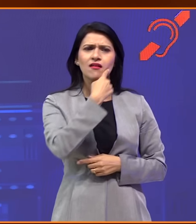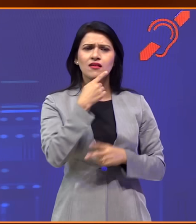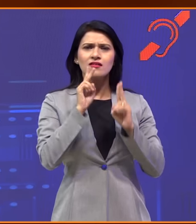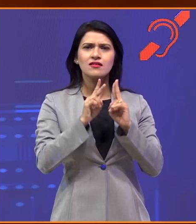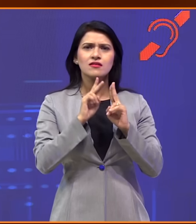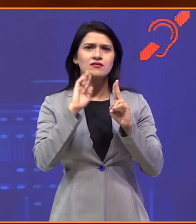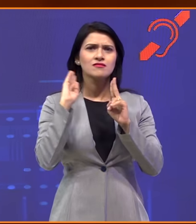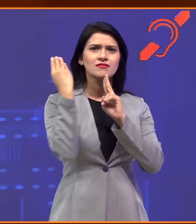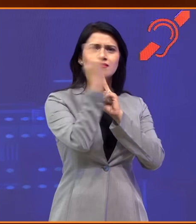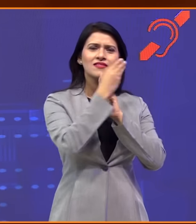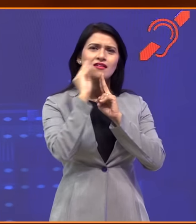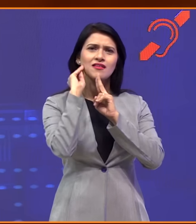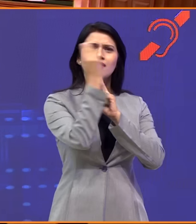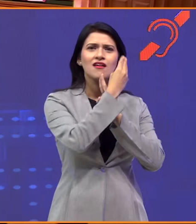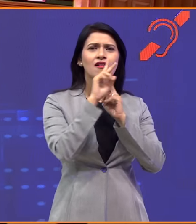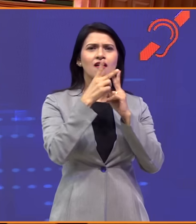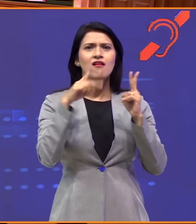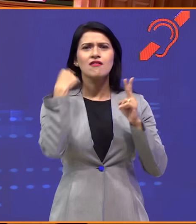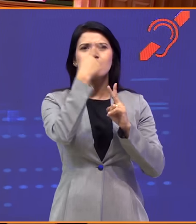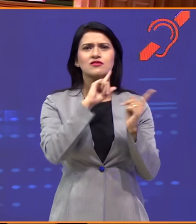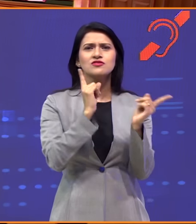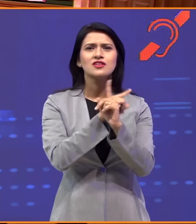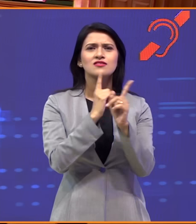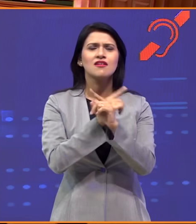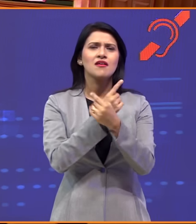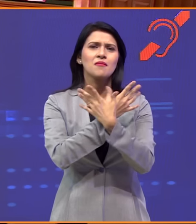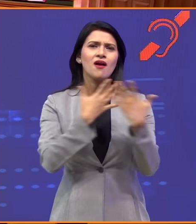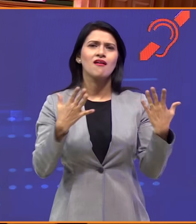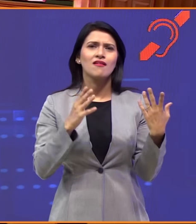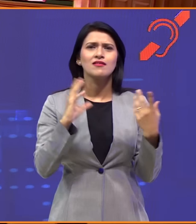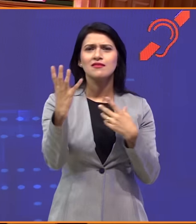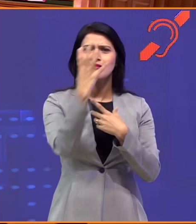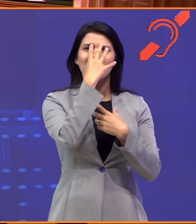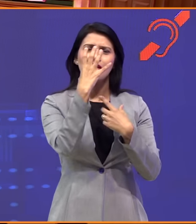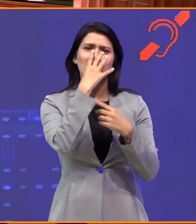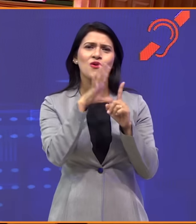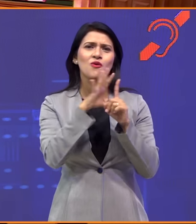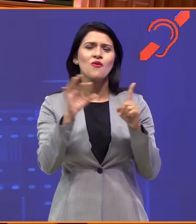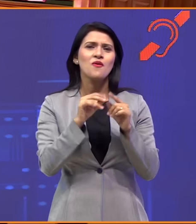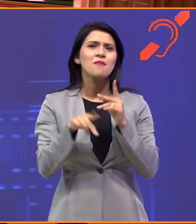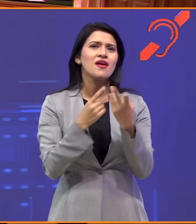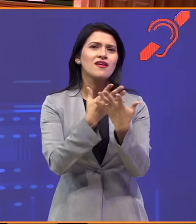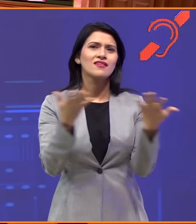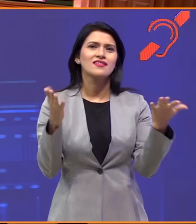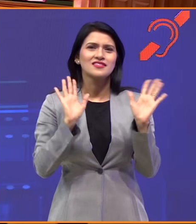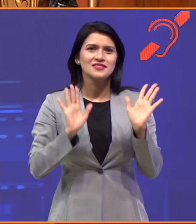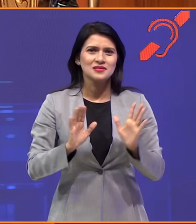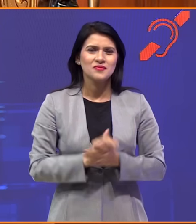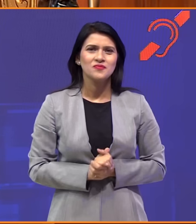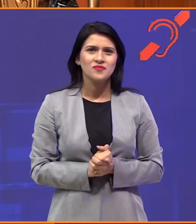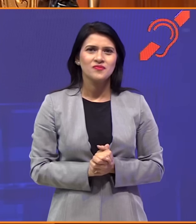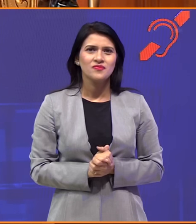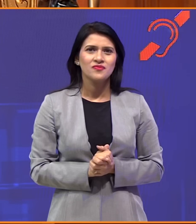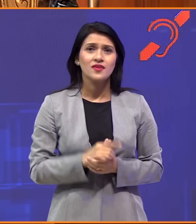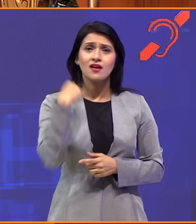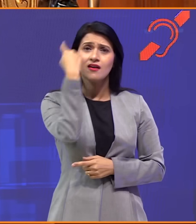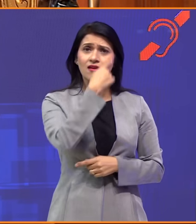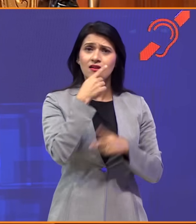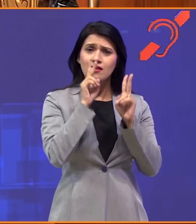चेहरे पे कई चेहरे लगा लेते हैं लोग